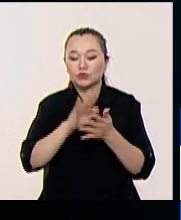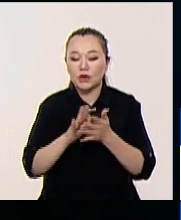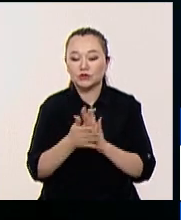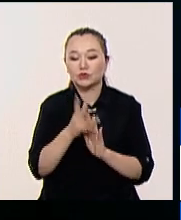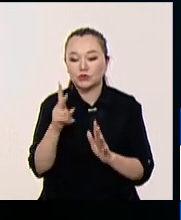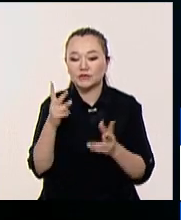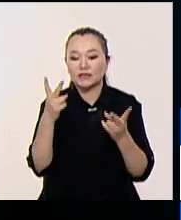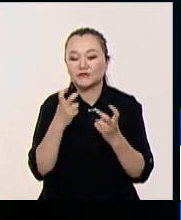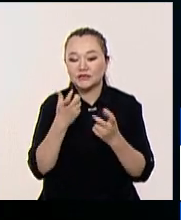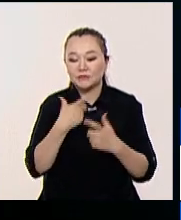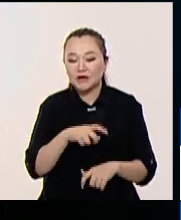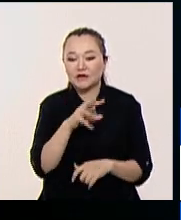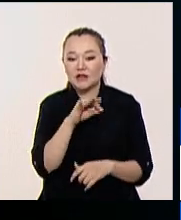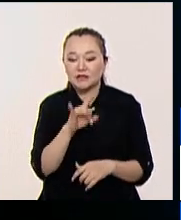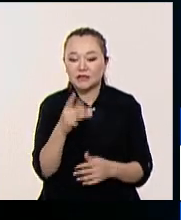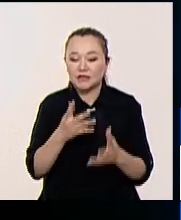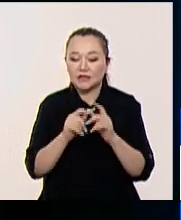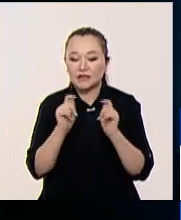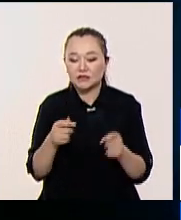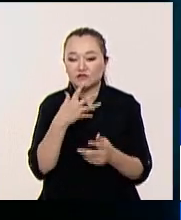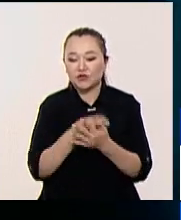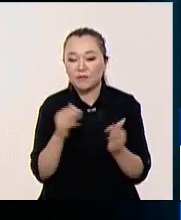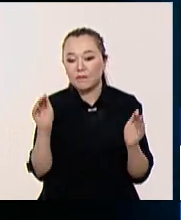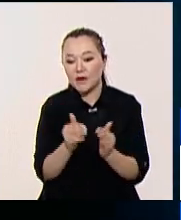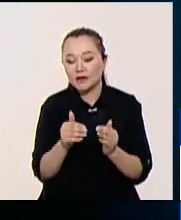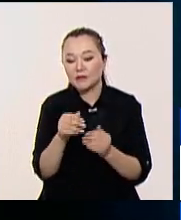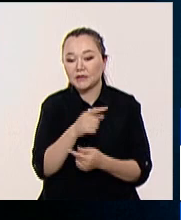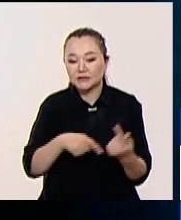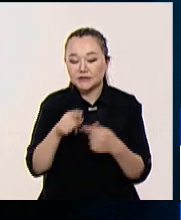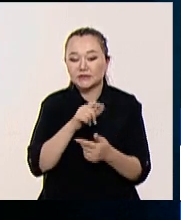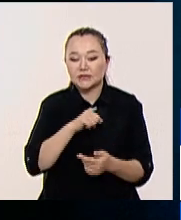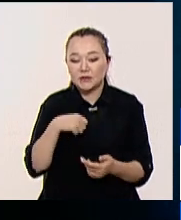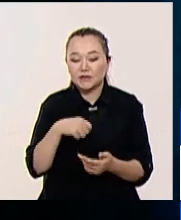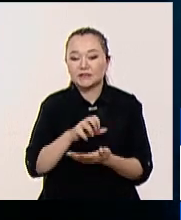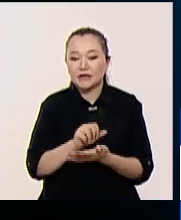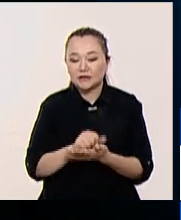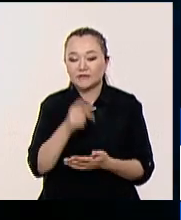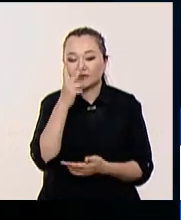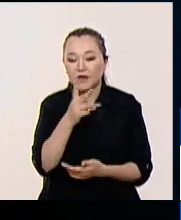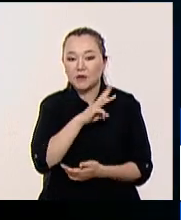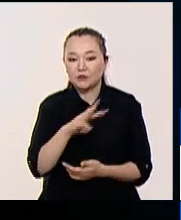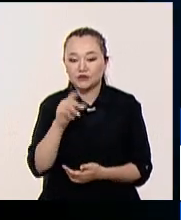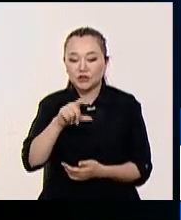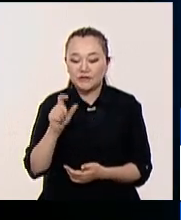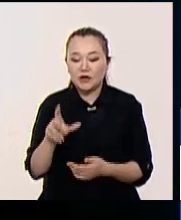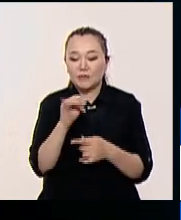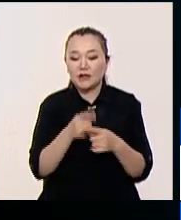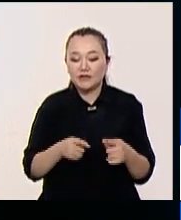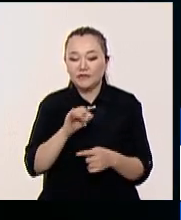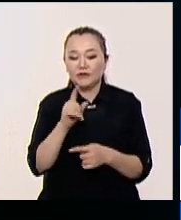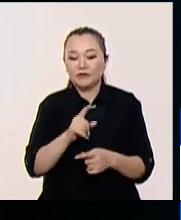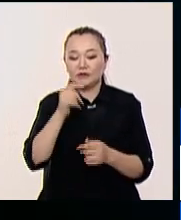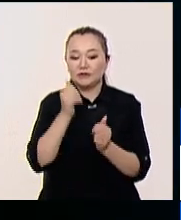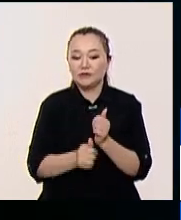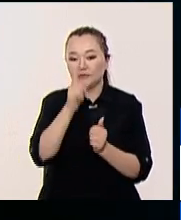кто называет себя фрилансером, либо открыл свой маленький бизнес. Самозанятых по стране 2 миллиона человек. Более половины из них